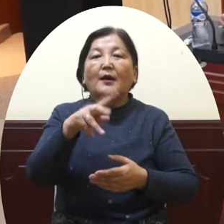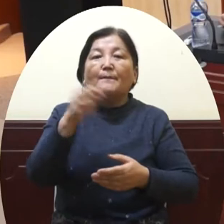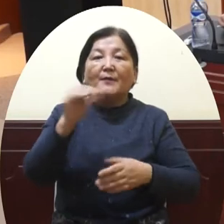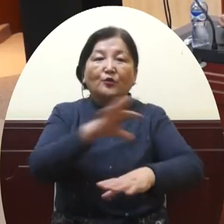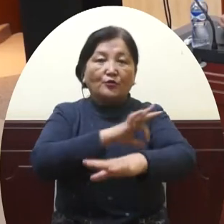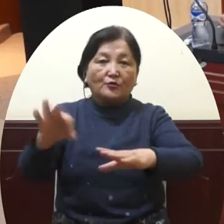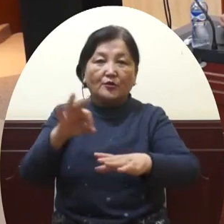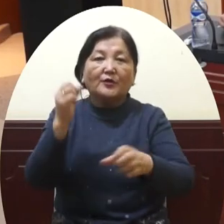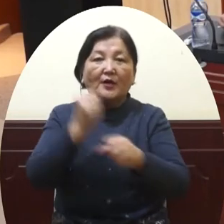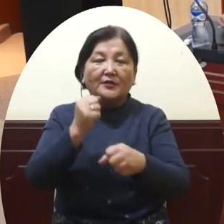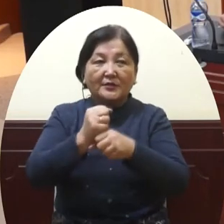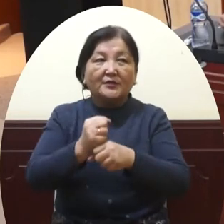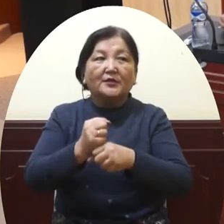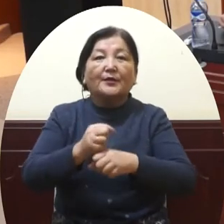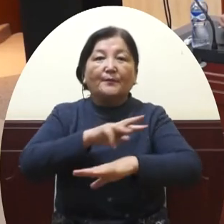төслийн менежер